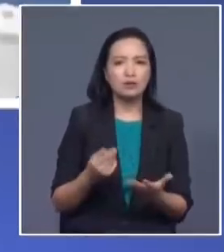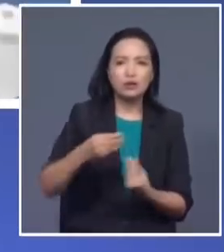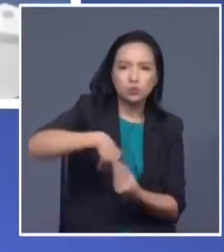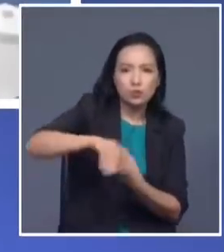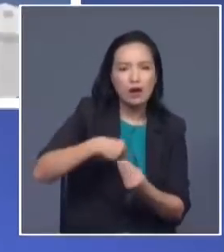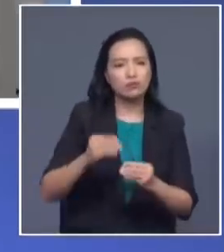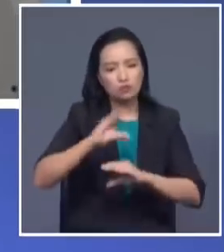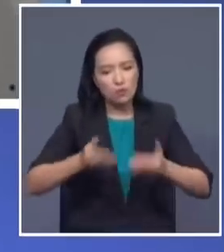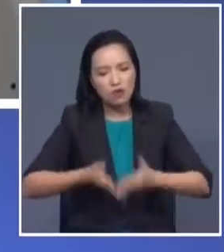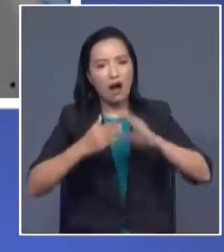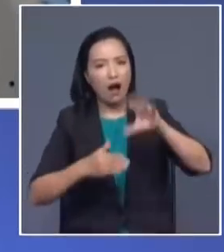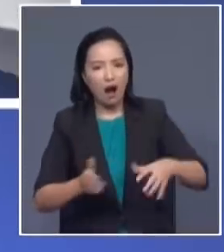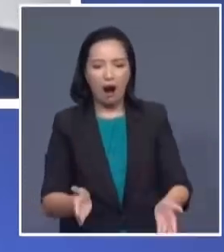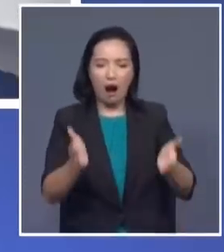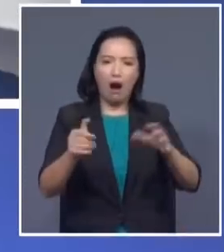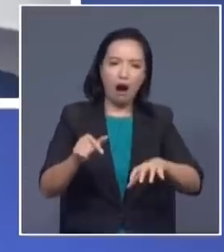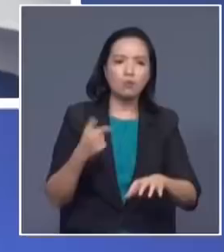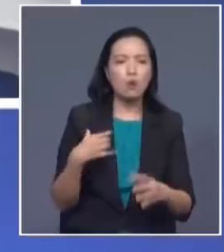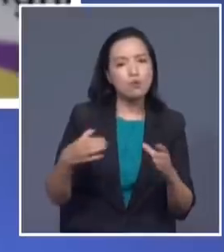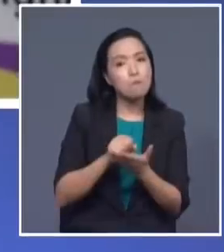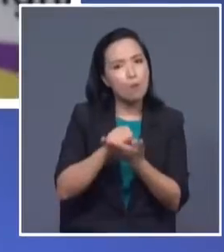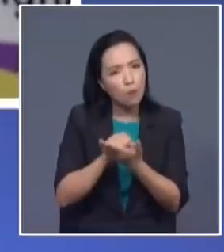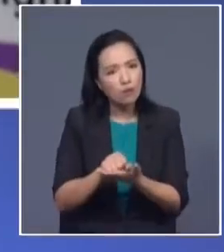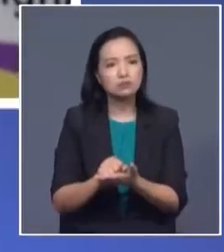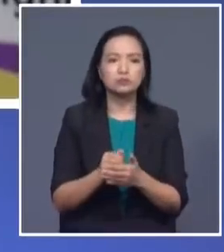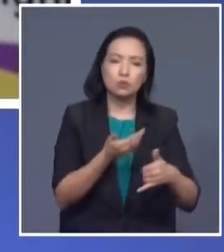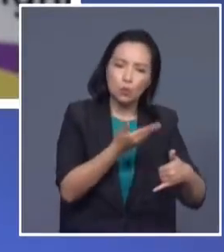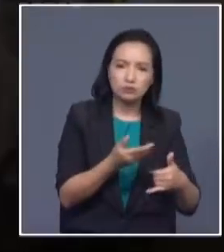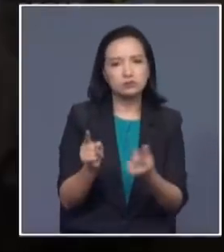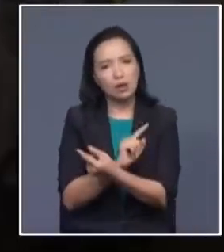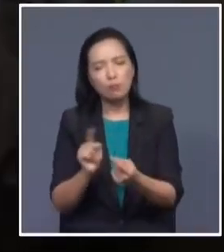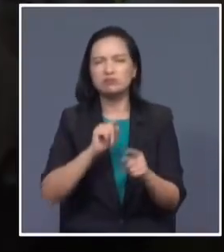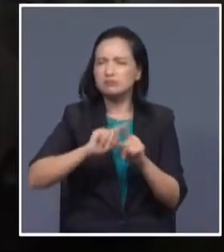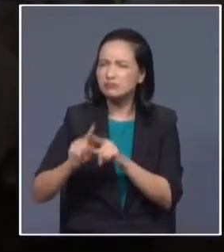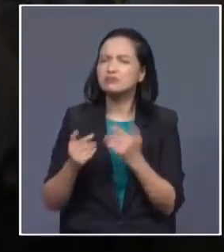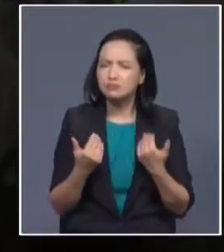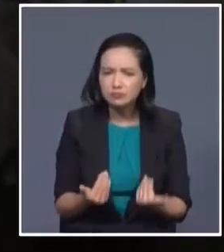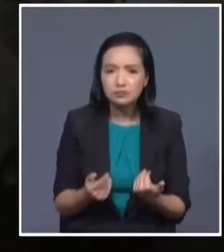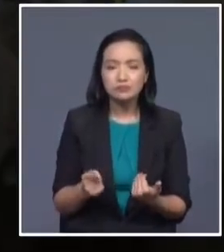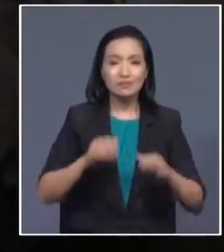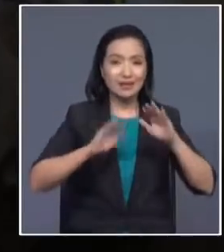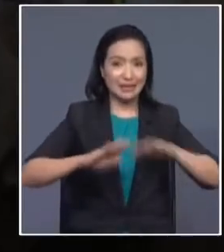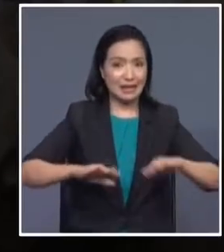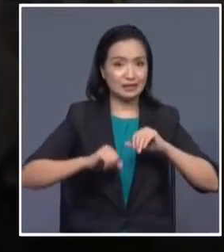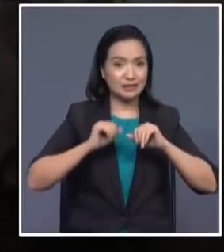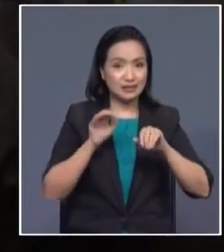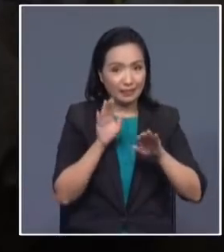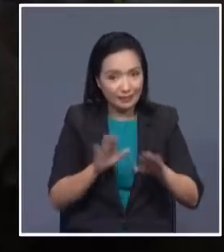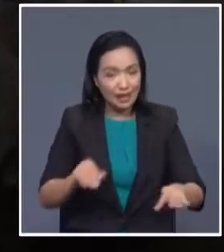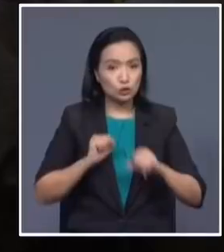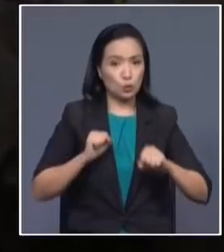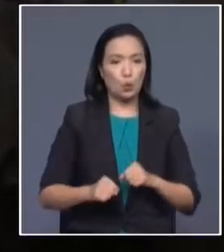างและอาคารรวมทั้งกลุ่มสาขาบริการส่วนบุคคลและสังคมโดยครั้งนี้เด็กๆของเราสามารถคว้าเหรียญทองทั้งหม